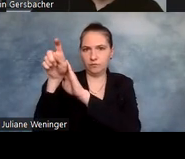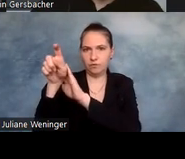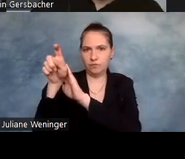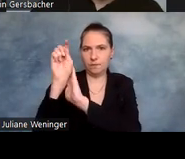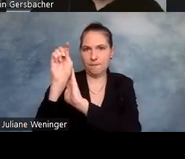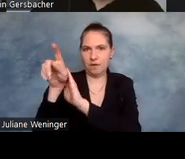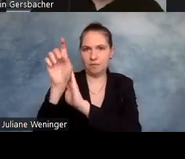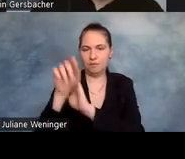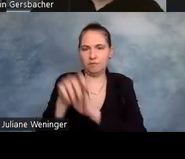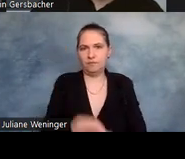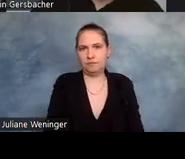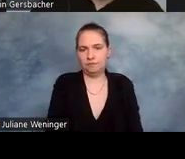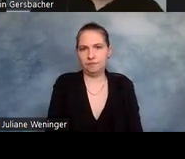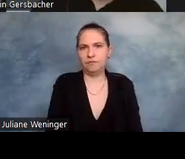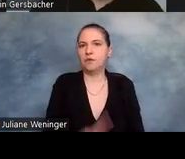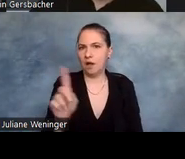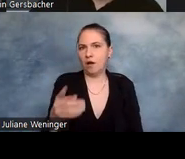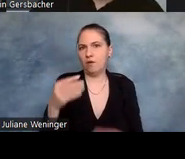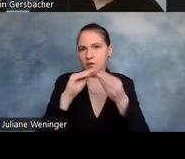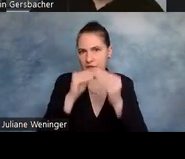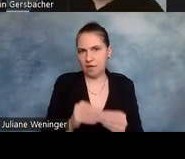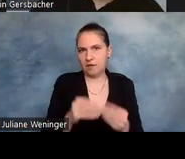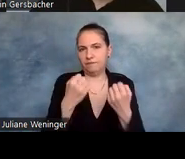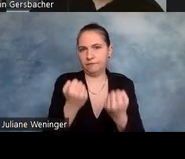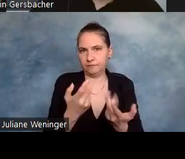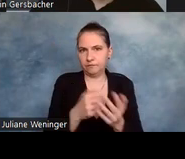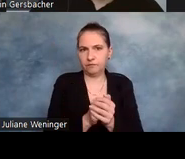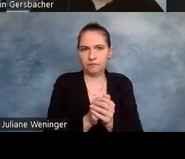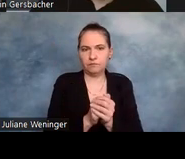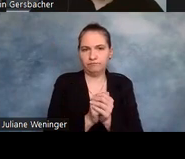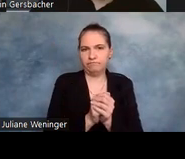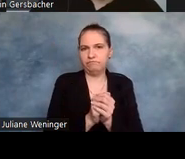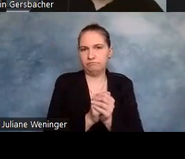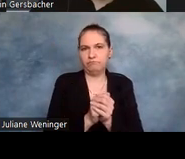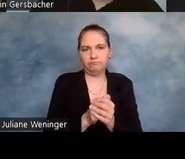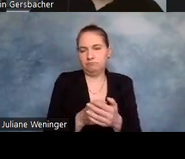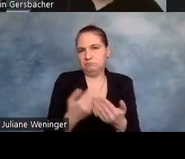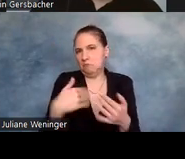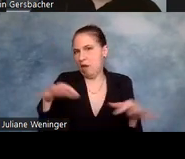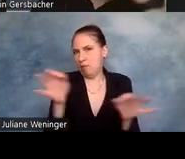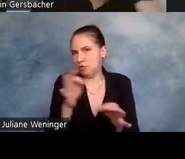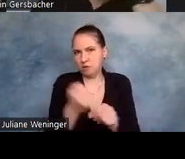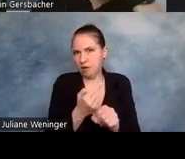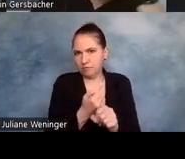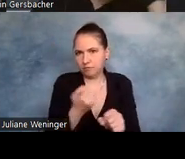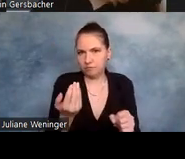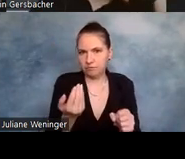Lesezeichenleiste und dann wird es auch angelegt. Und im Prinzip ist es eigentlich schon alles, was wir machen müssen. Wir haben jetzt dieses Bookmarklet-Inhalte